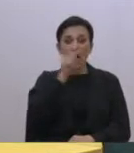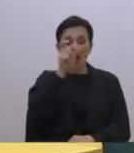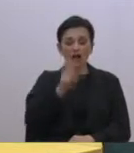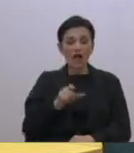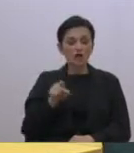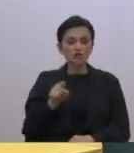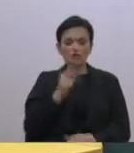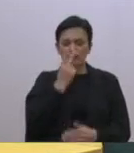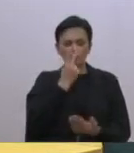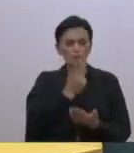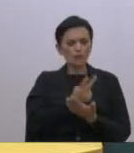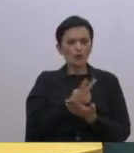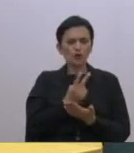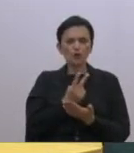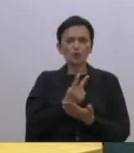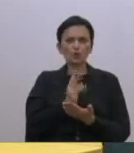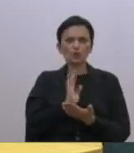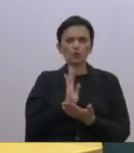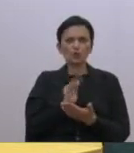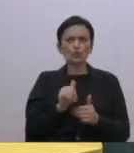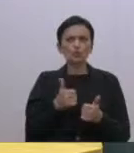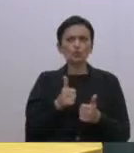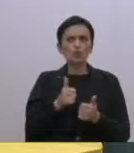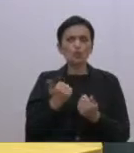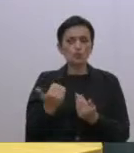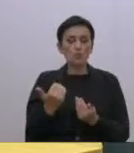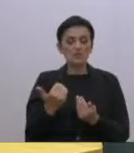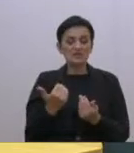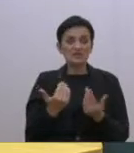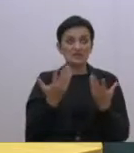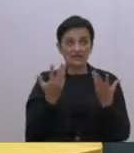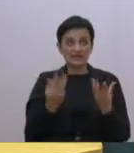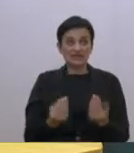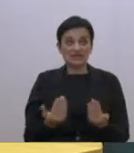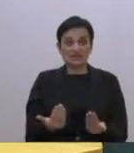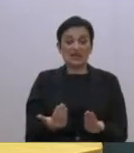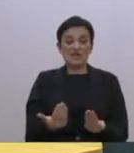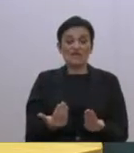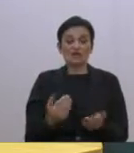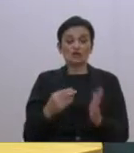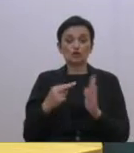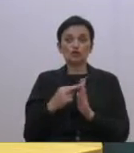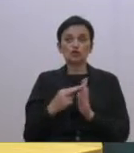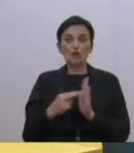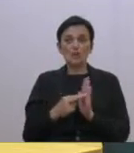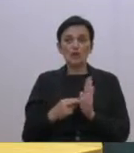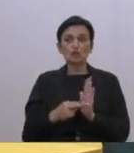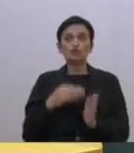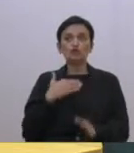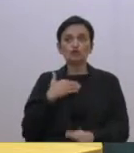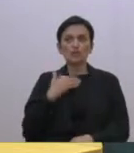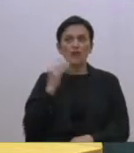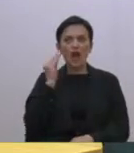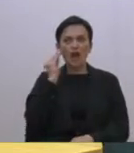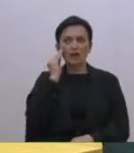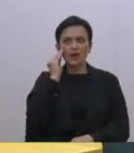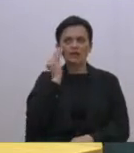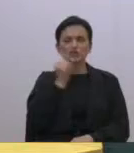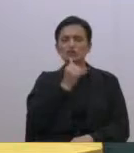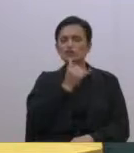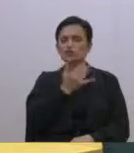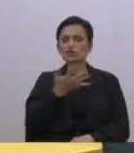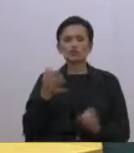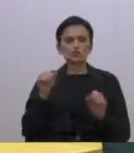იმისა, თქვათ, აი როგორია მისი დღევანდელი შეფასება, ჩემი აზრით შეუძლებელია, რომ